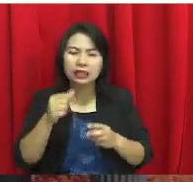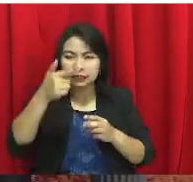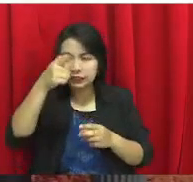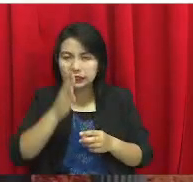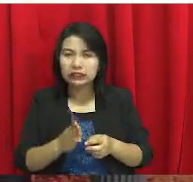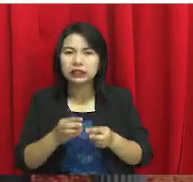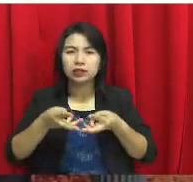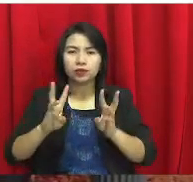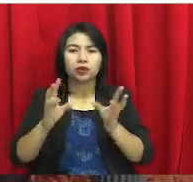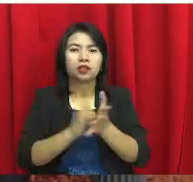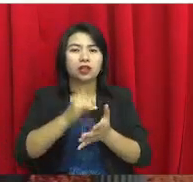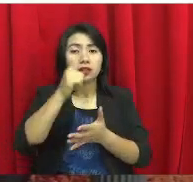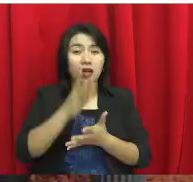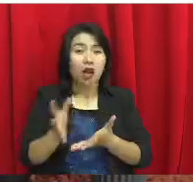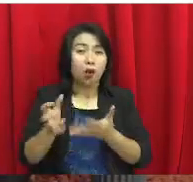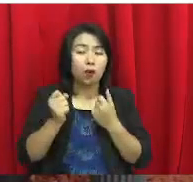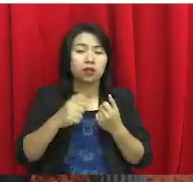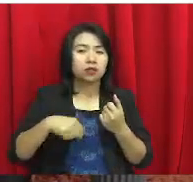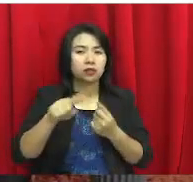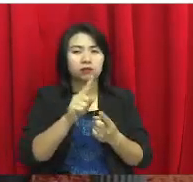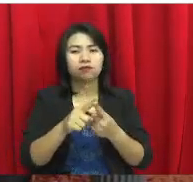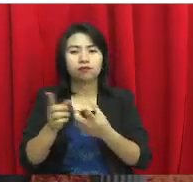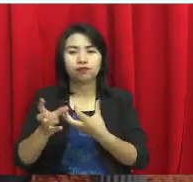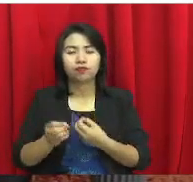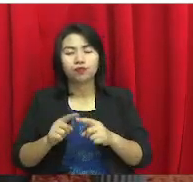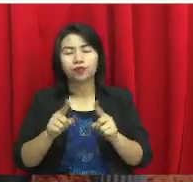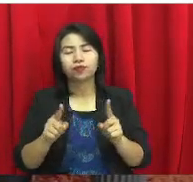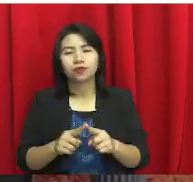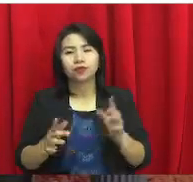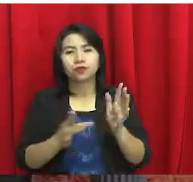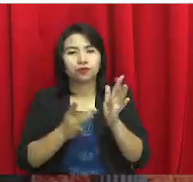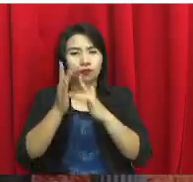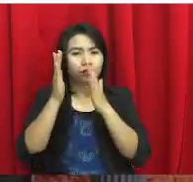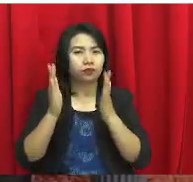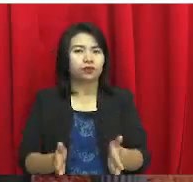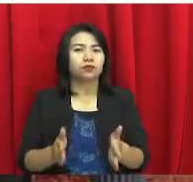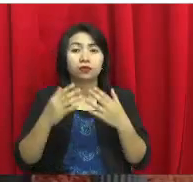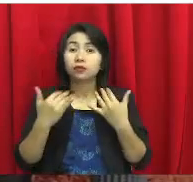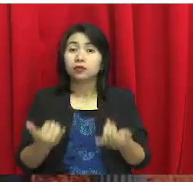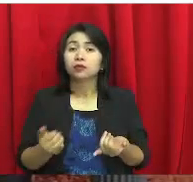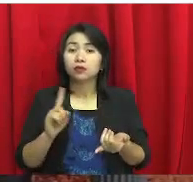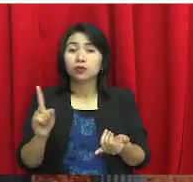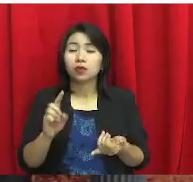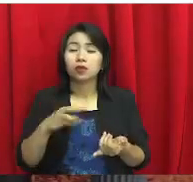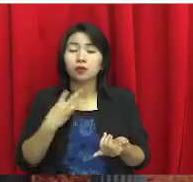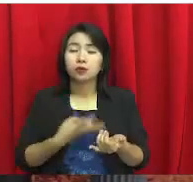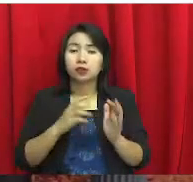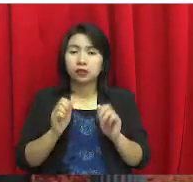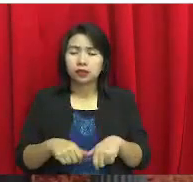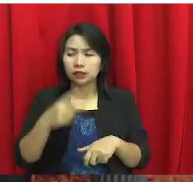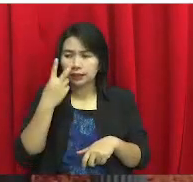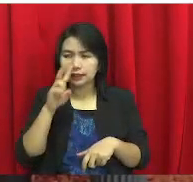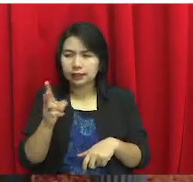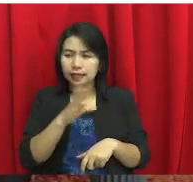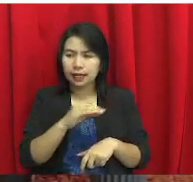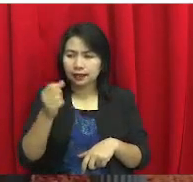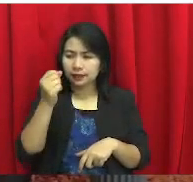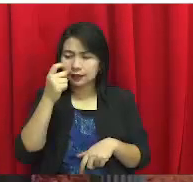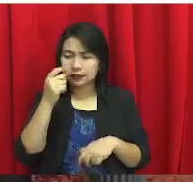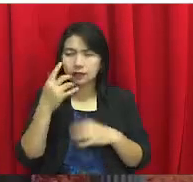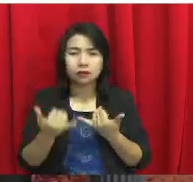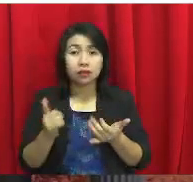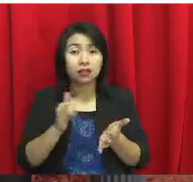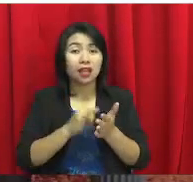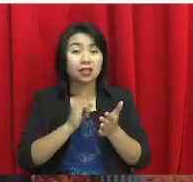na pamumuhay ng isang Kristiyano. You see, ano po yung sinasabi ko dito mga kapatid? Ano pong makikita natin dito? Kaya po ganyan yung nangyayari sa